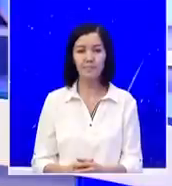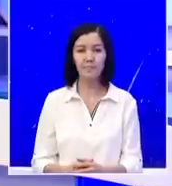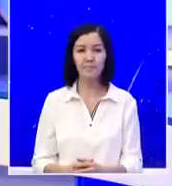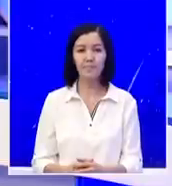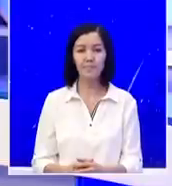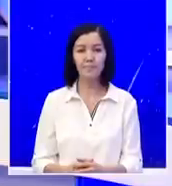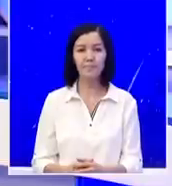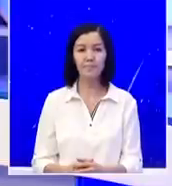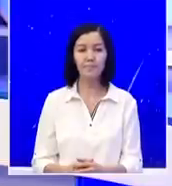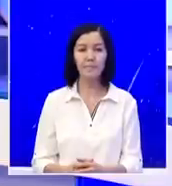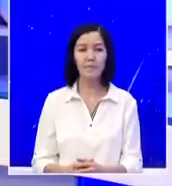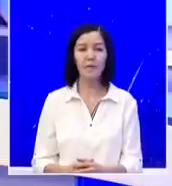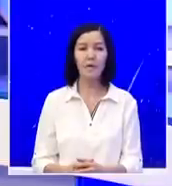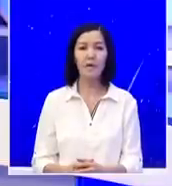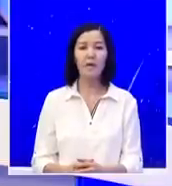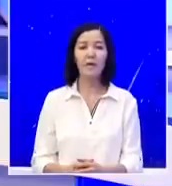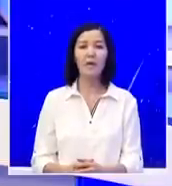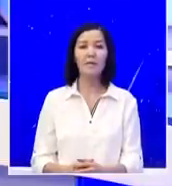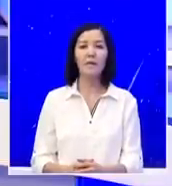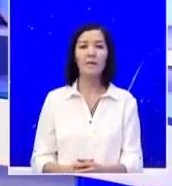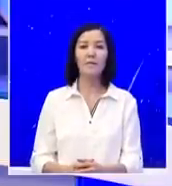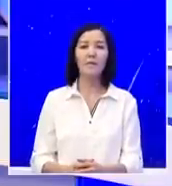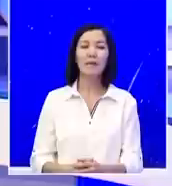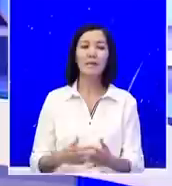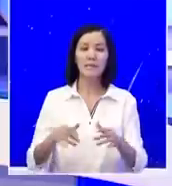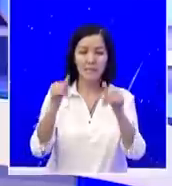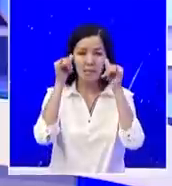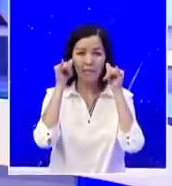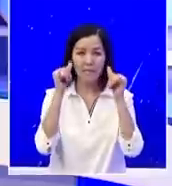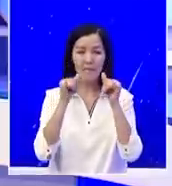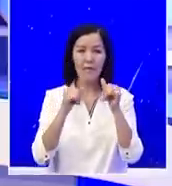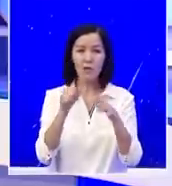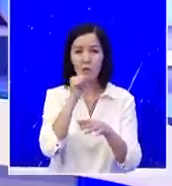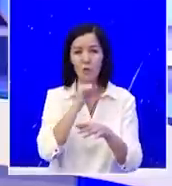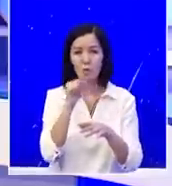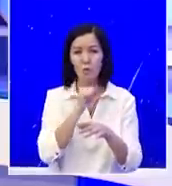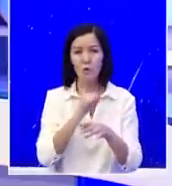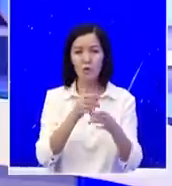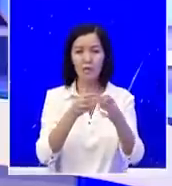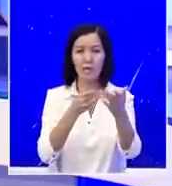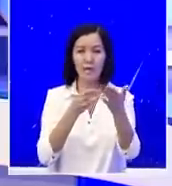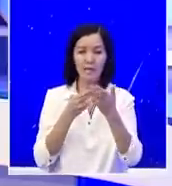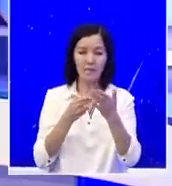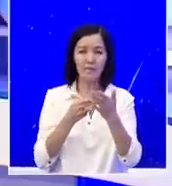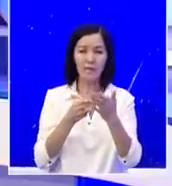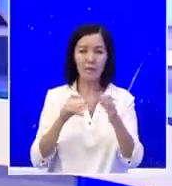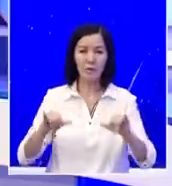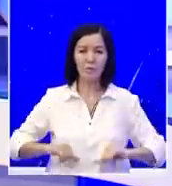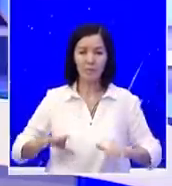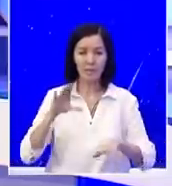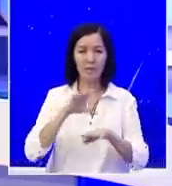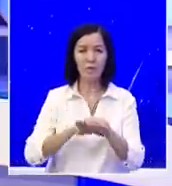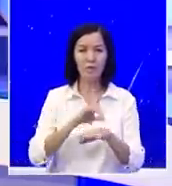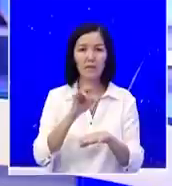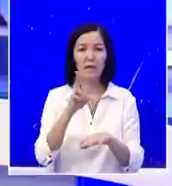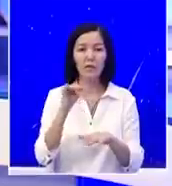Өзгеде жаңалықтар, жайылымдағы сиырларды атып, малды қолдеткен барымташылар ұсталды. Оқиға Қаратал ауданына қарасты Ақжар ауылында